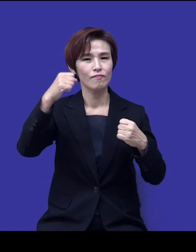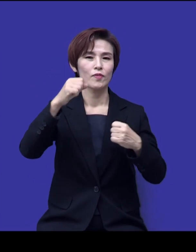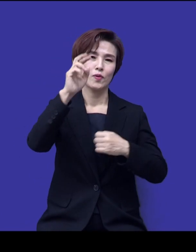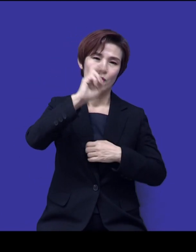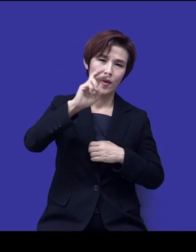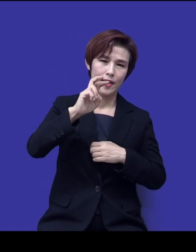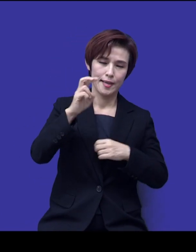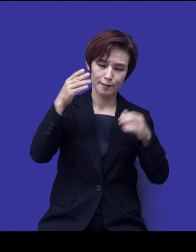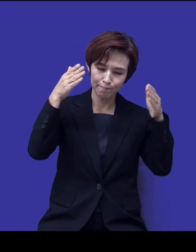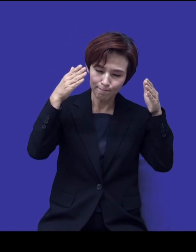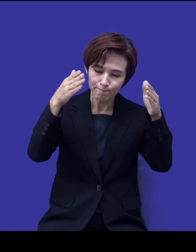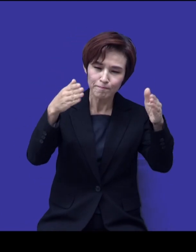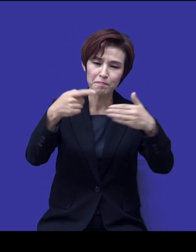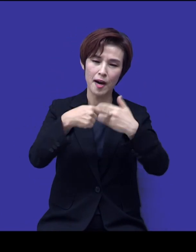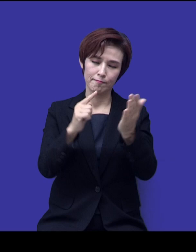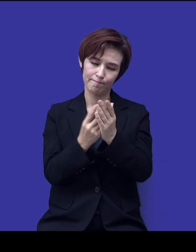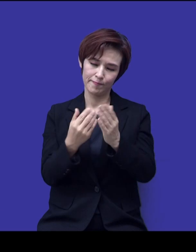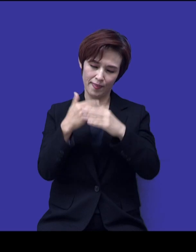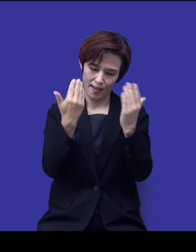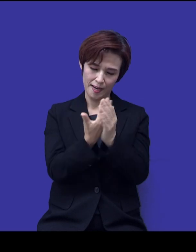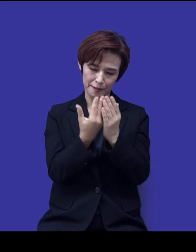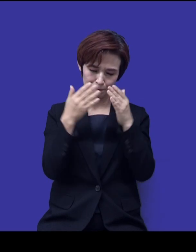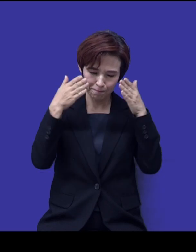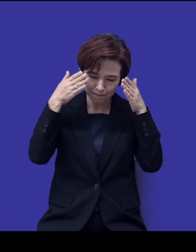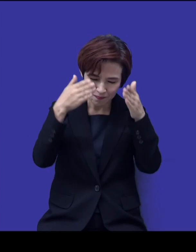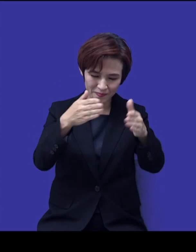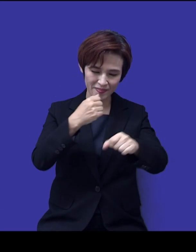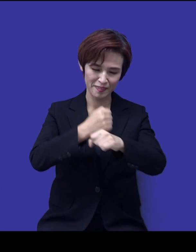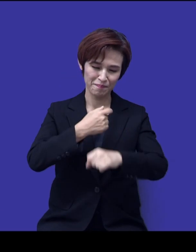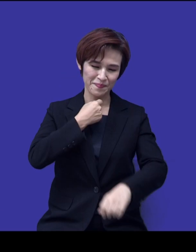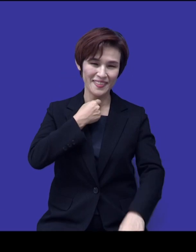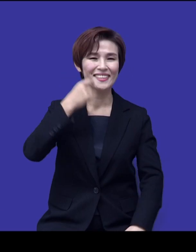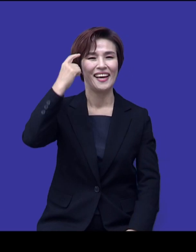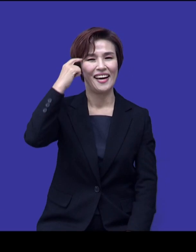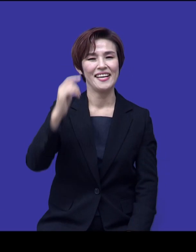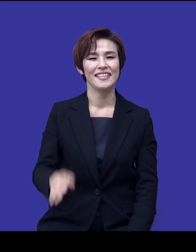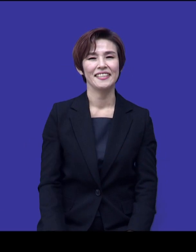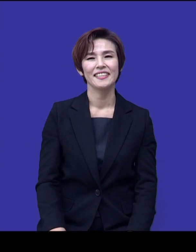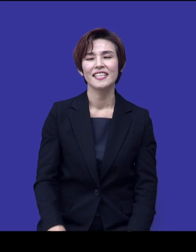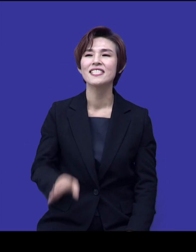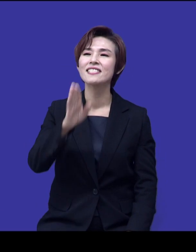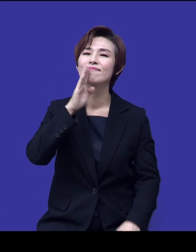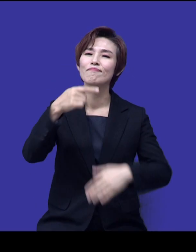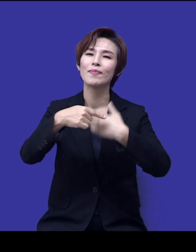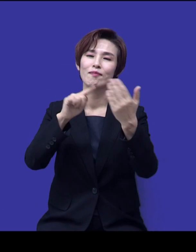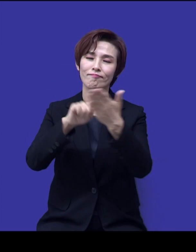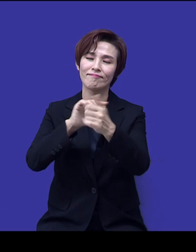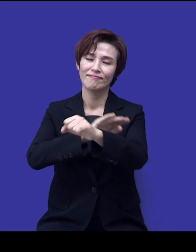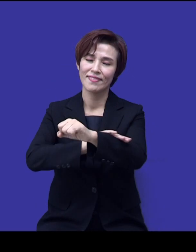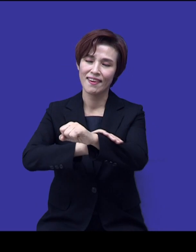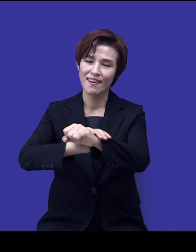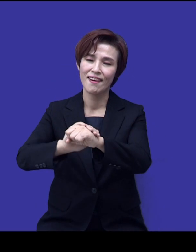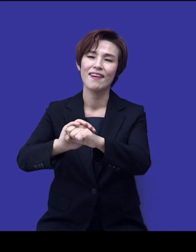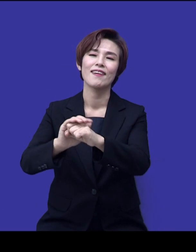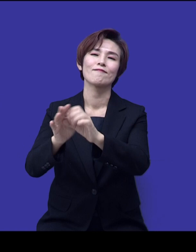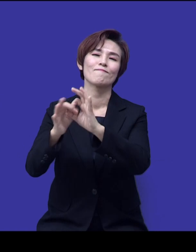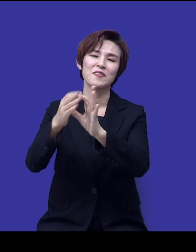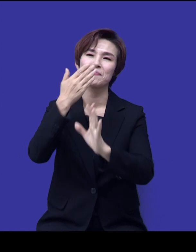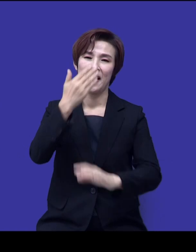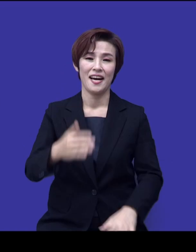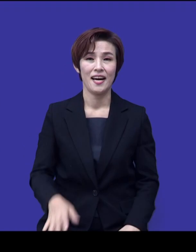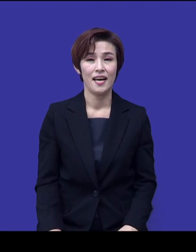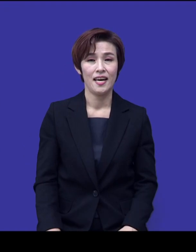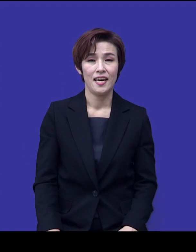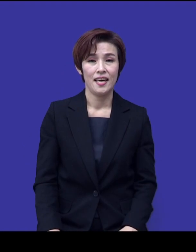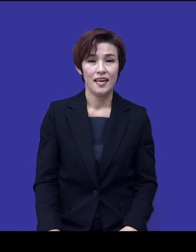그런 마음을 담아서 해야겠다라는 생각도 그래요, 많이 들었어요. 그래요. 예, 진정성 진심은 통하거든요. 그럼요. 네, 맞습니다. 맞습니다. 예, 우리 박영 목사님 어떠셨어요?